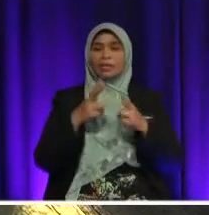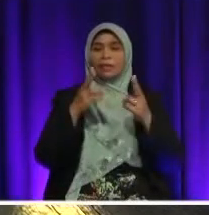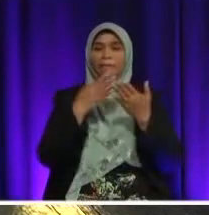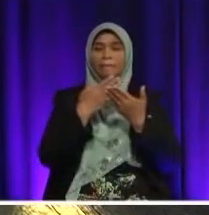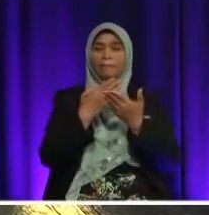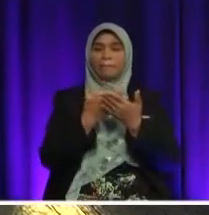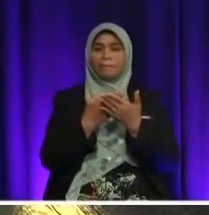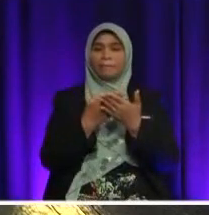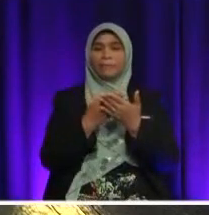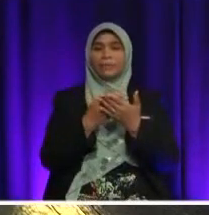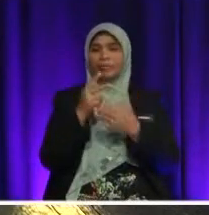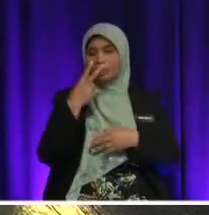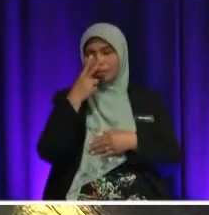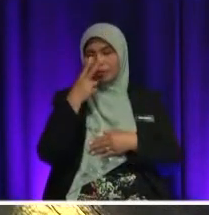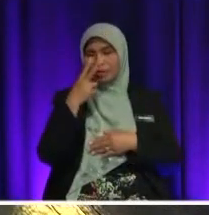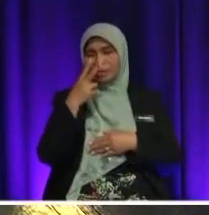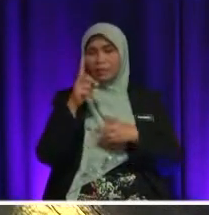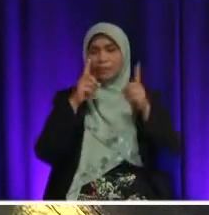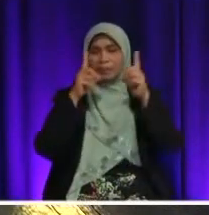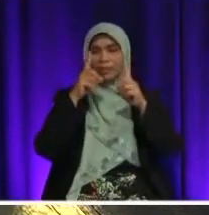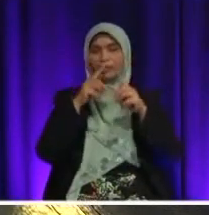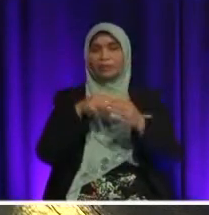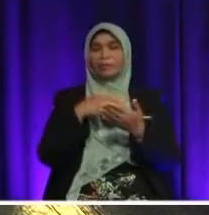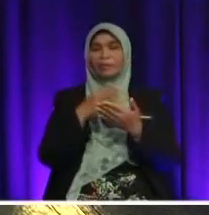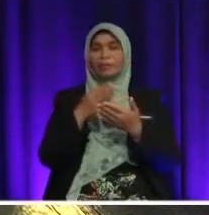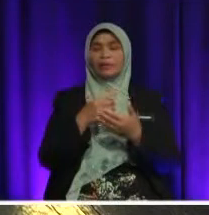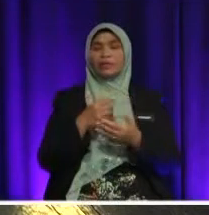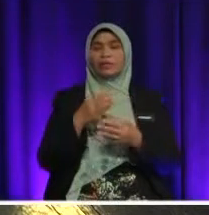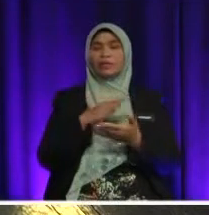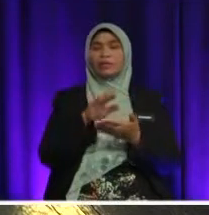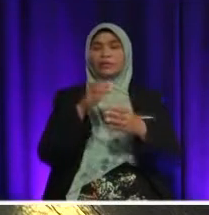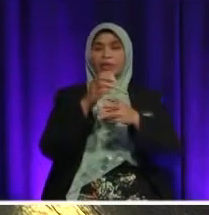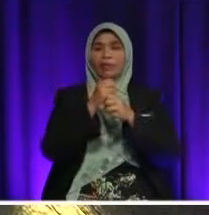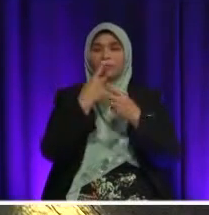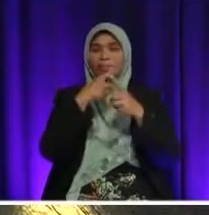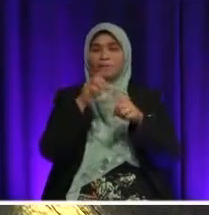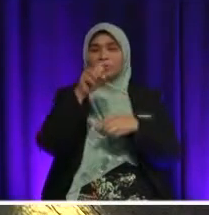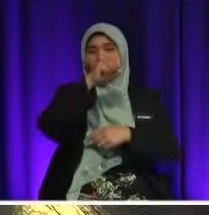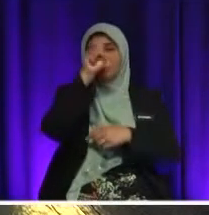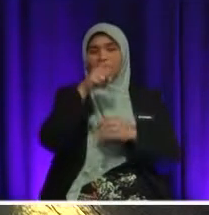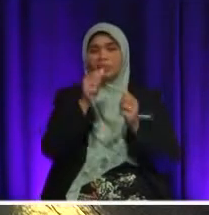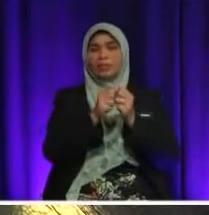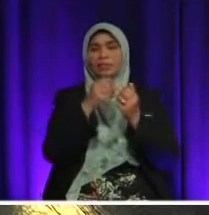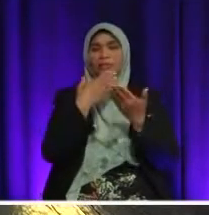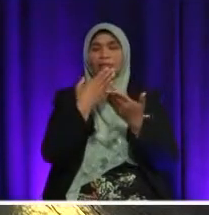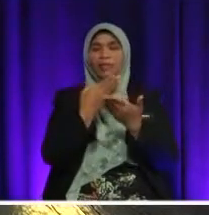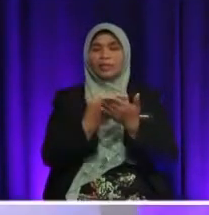sehingga terlihat kepada bintang-bintang yang diberi semua dapat menjawab soalan dengan baik